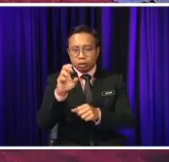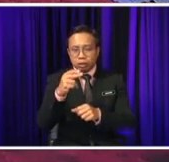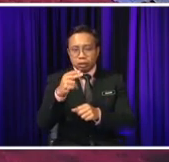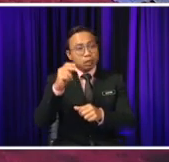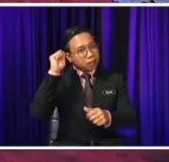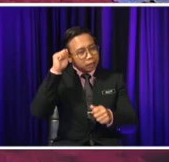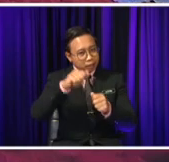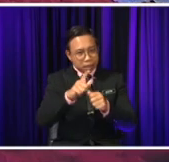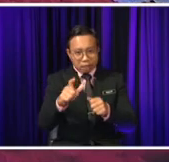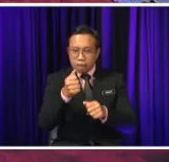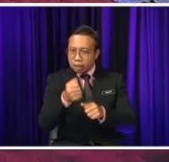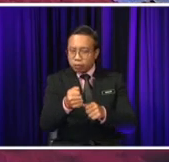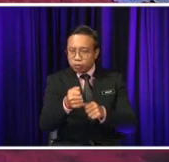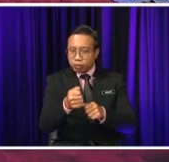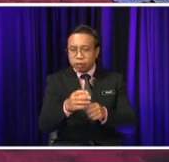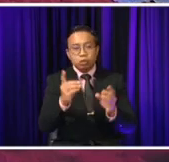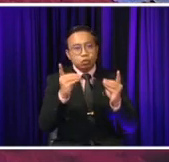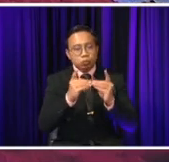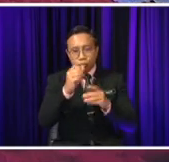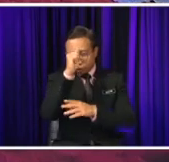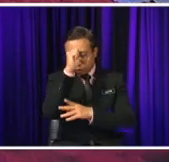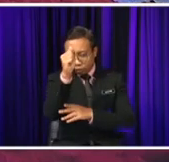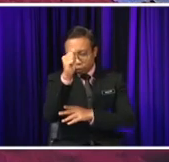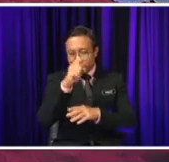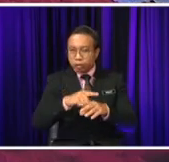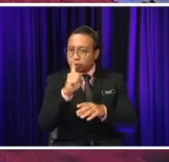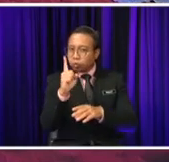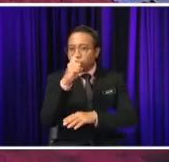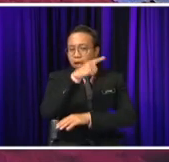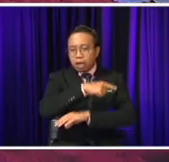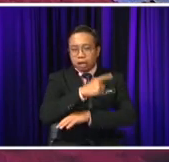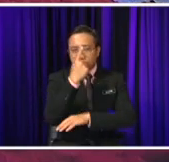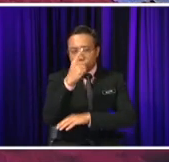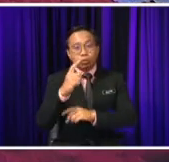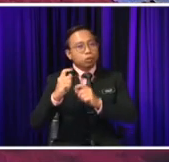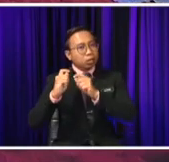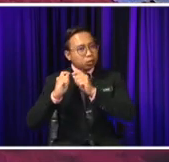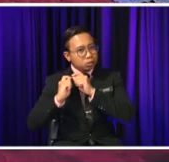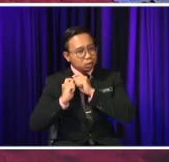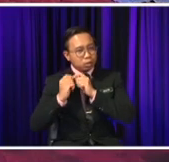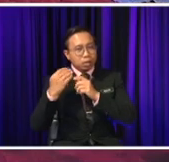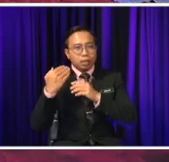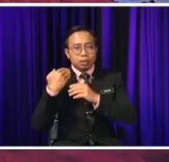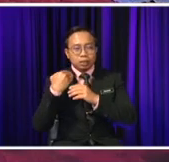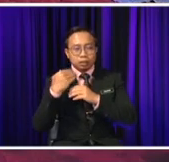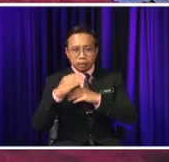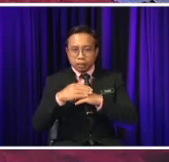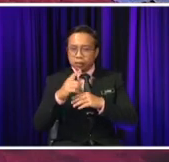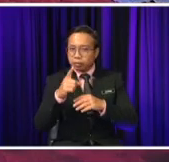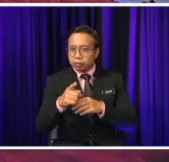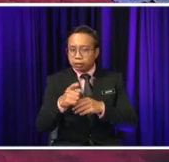bahwa kamu akan menghadap Allah subhanahu wa ta'ala pada suatu hari untuk dipertanggungjawabkan ke atas apa yang telah kamu